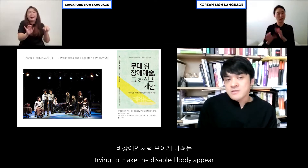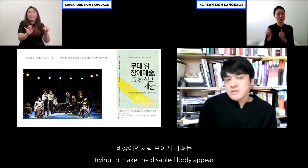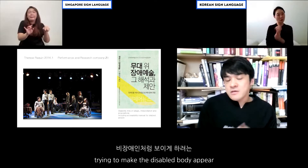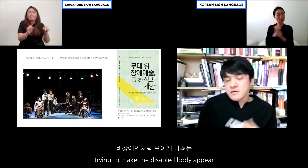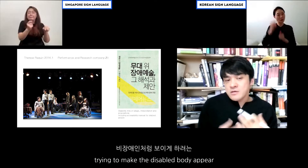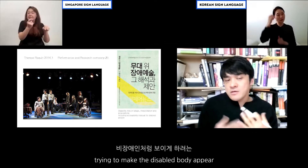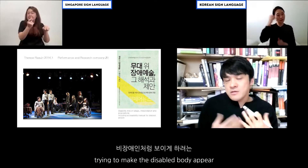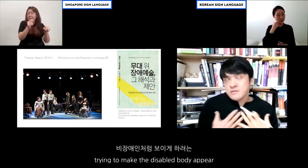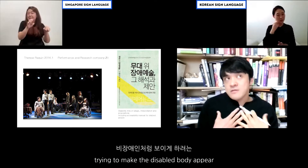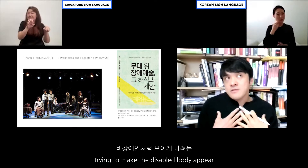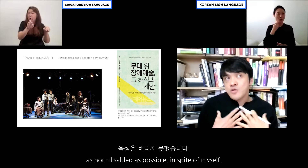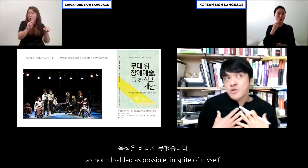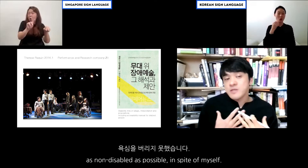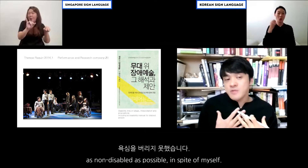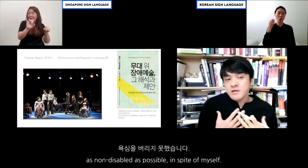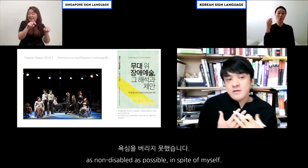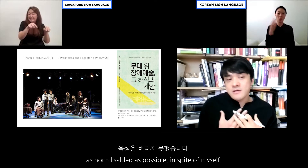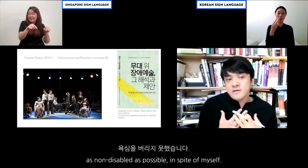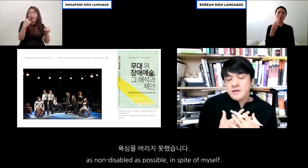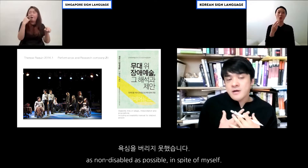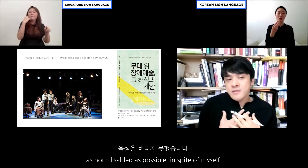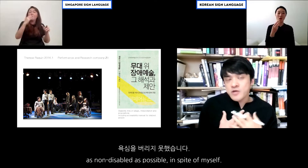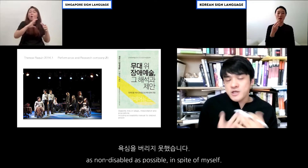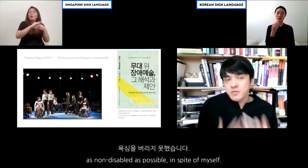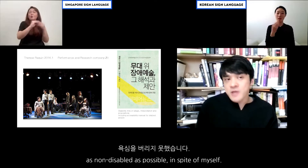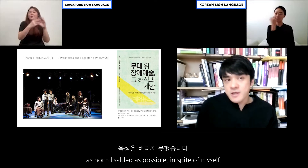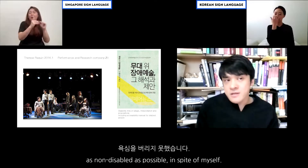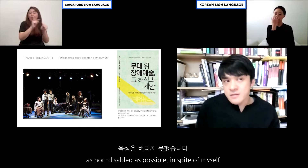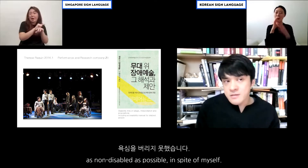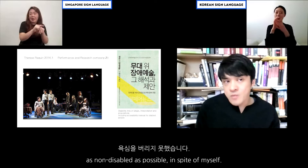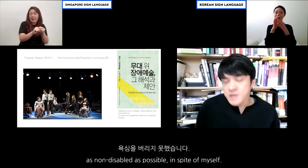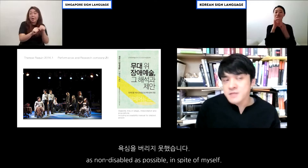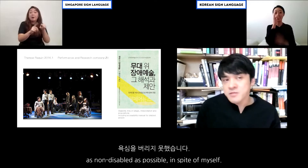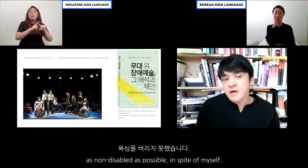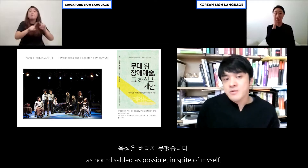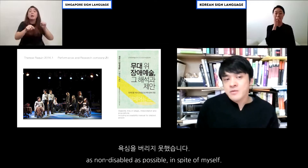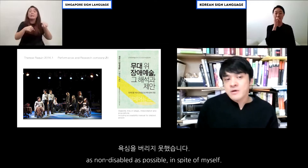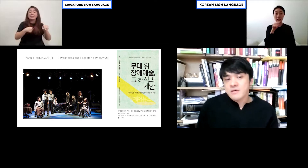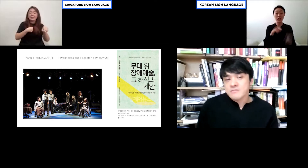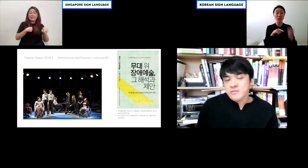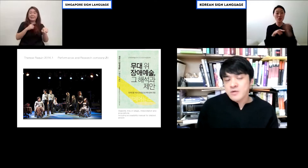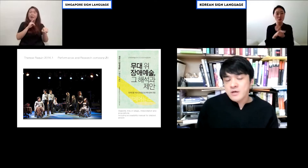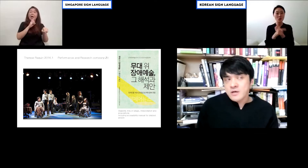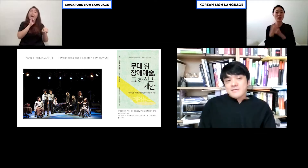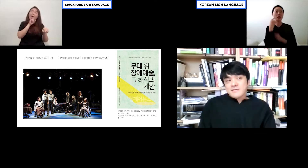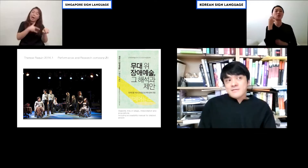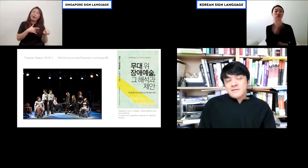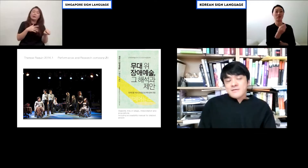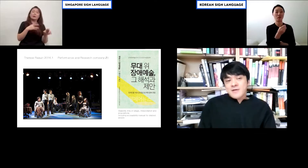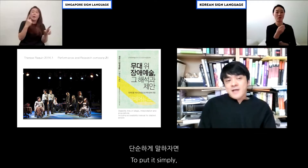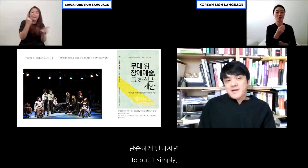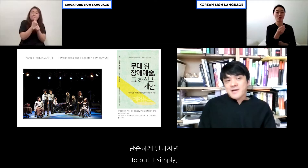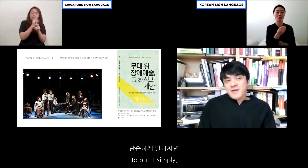하려는 욕심을 버리지 못했습니다.